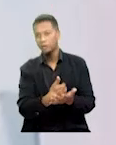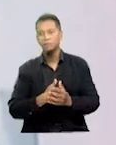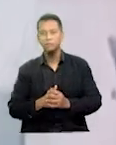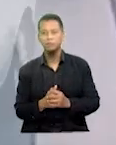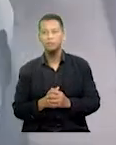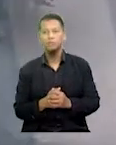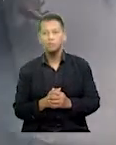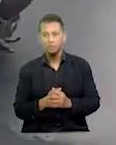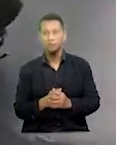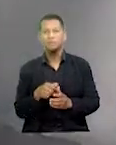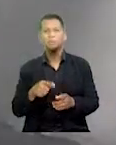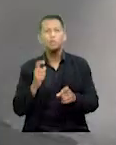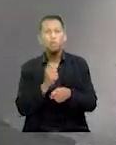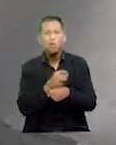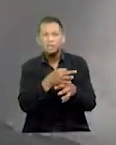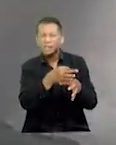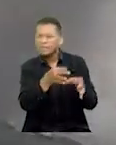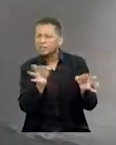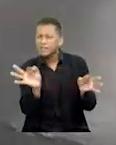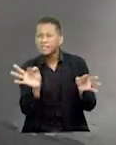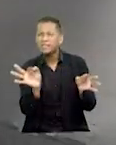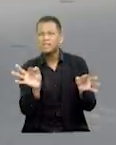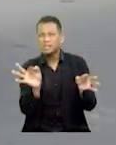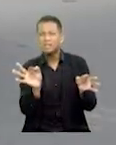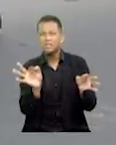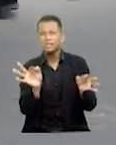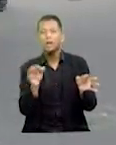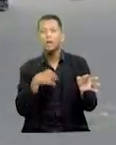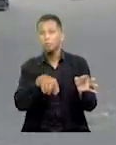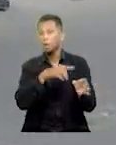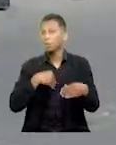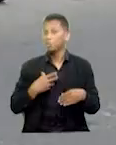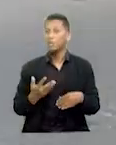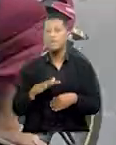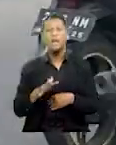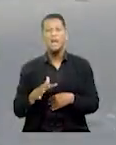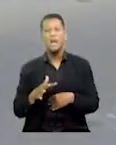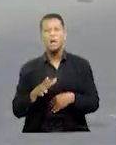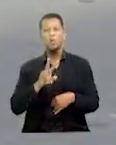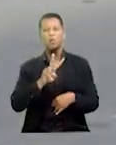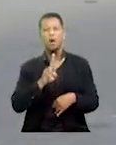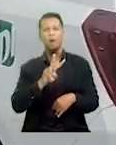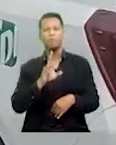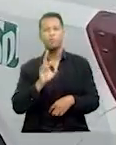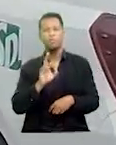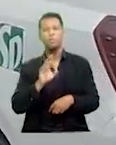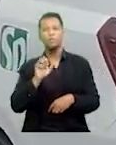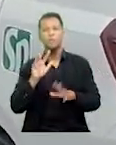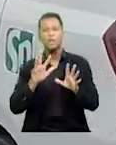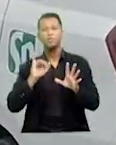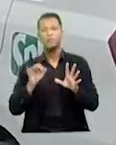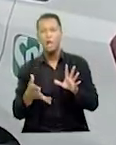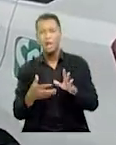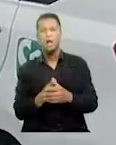sepi. Akibat perampokan, minimarket kehilangan uang tunai 20,9 juta rupiah, ratusan bungkus rokok senilai